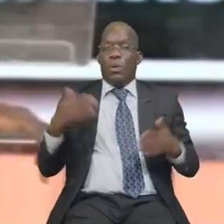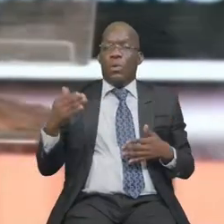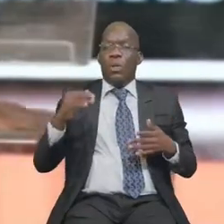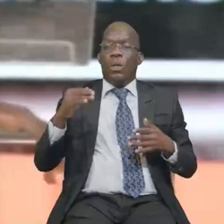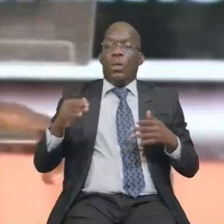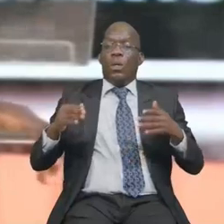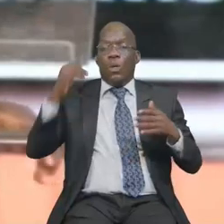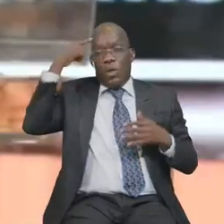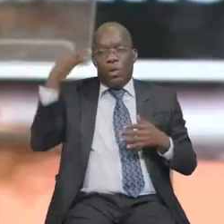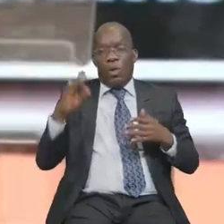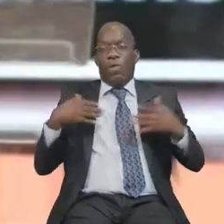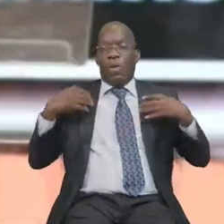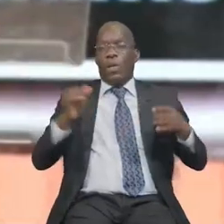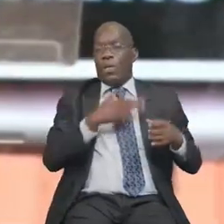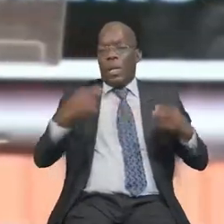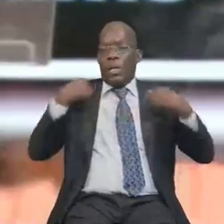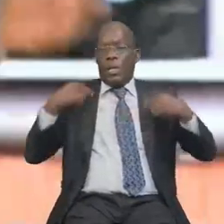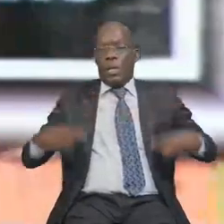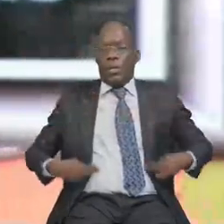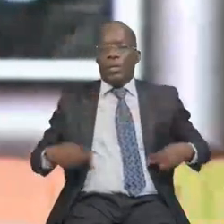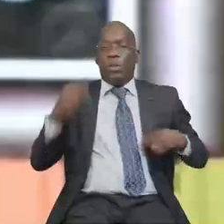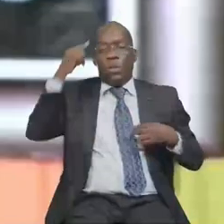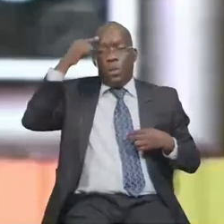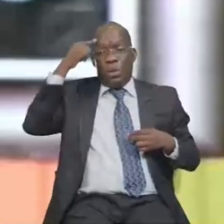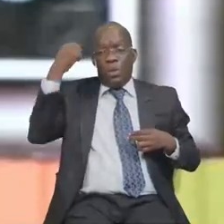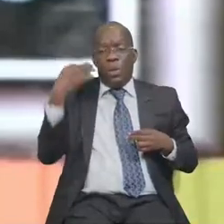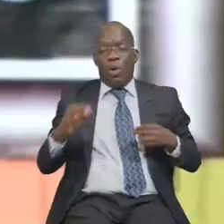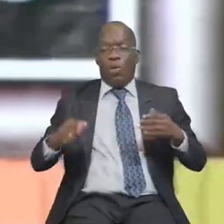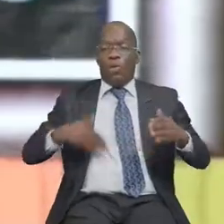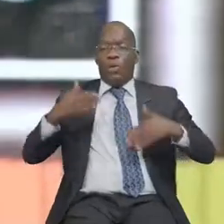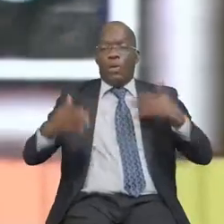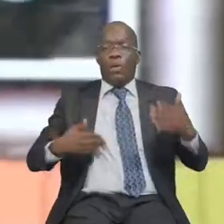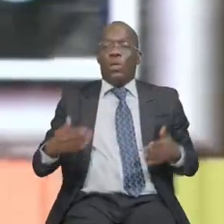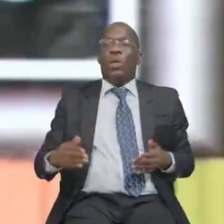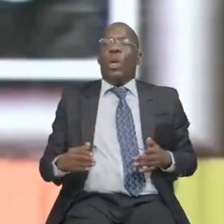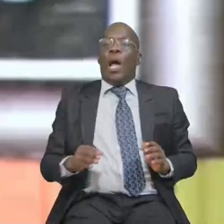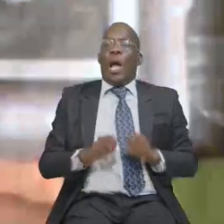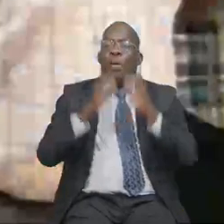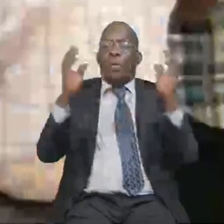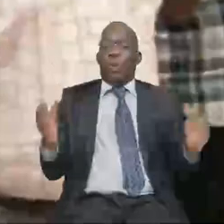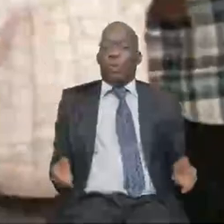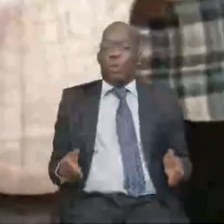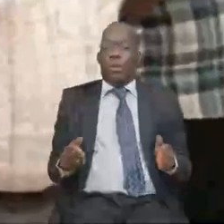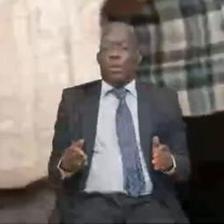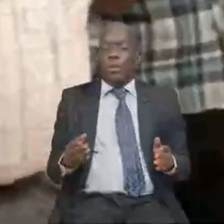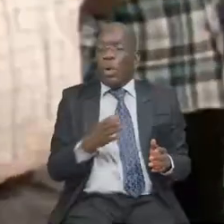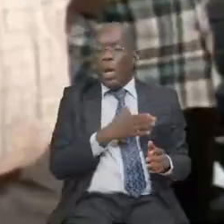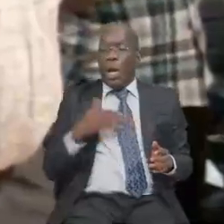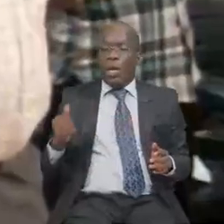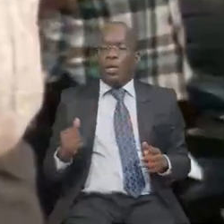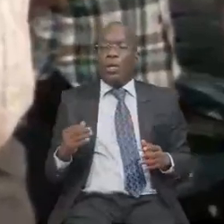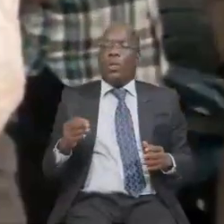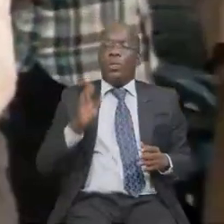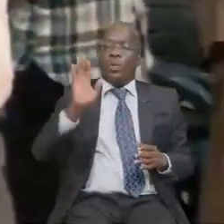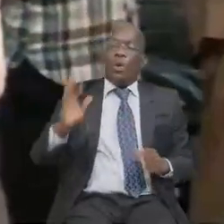santé. Et projet de joie inexprimable. Et